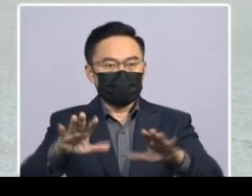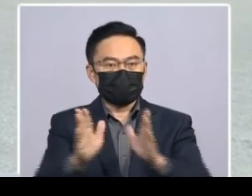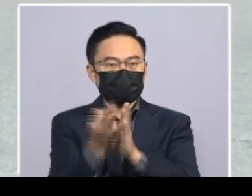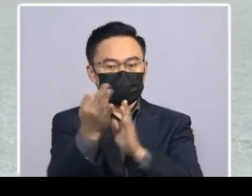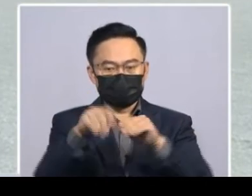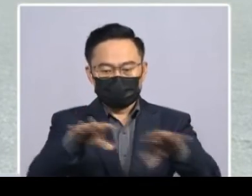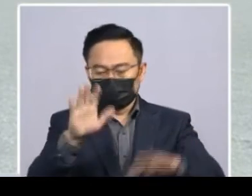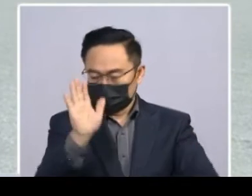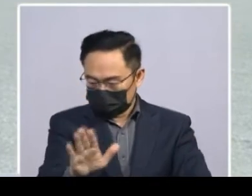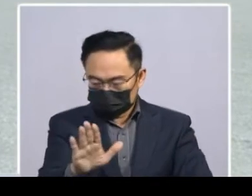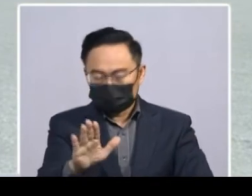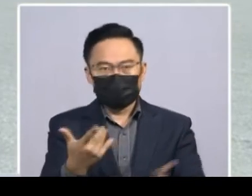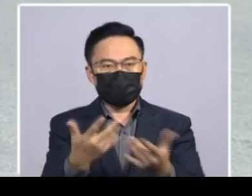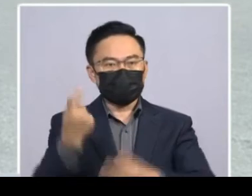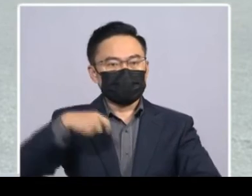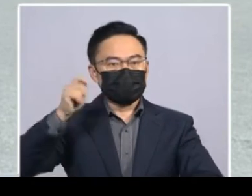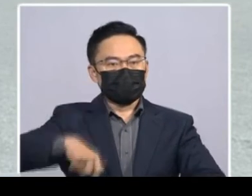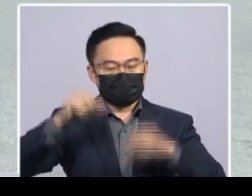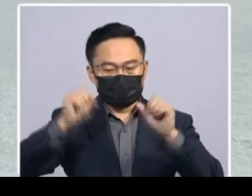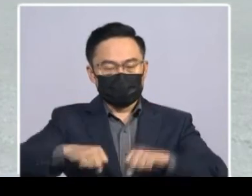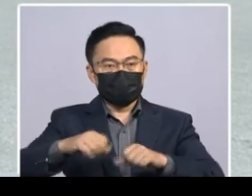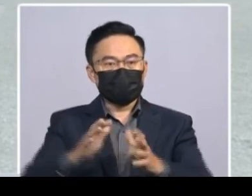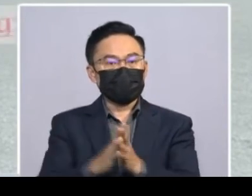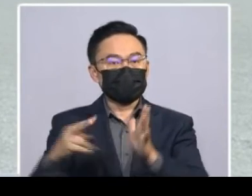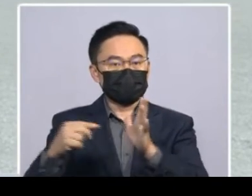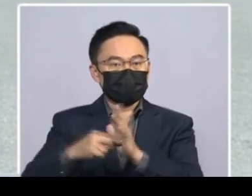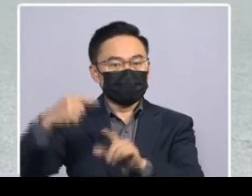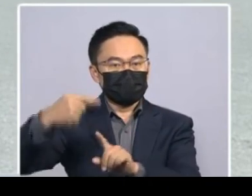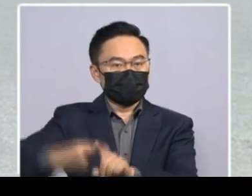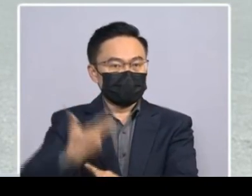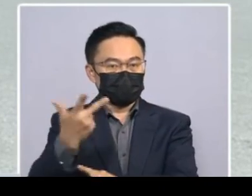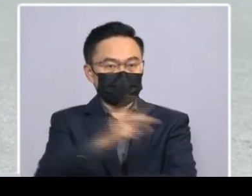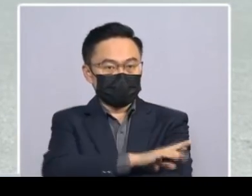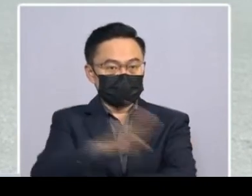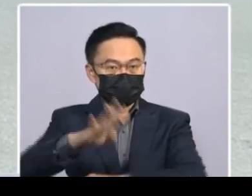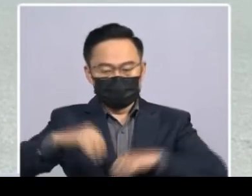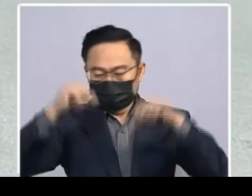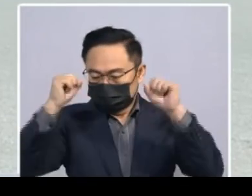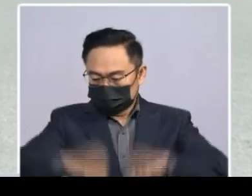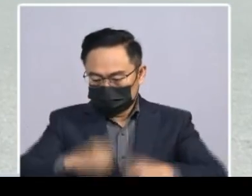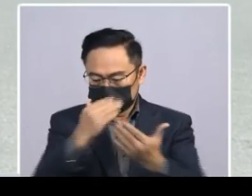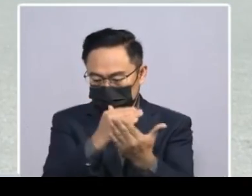สื่อค่ะแล้วก็คดีนี้นั้นจะตัดสินในวันที่4มีนาคมนี้ค่ะคุณธิดาและคุณธีรวัฒน์ค่ะ